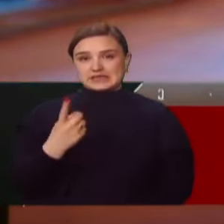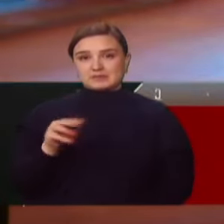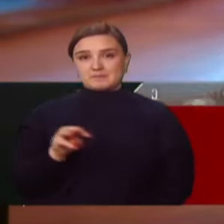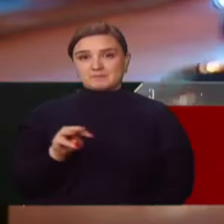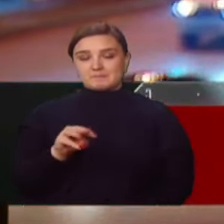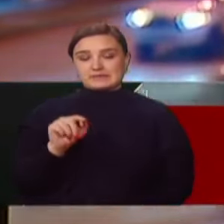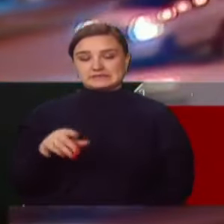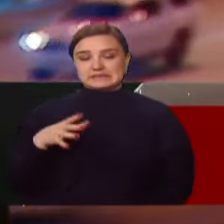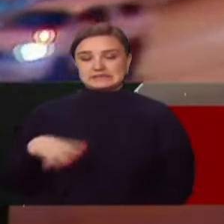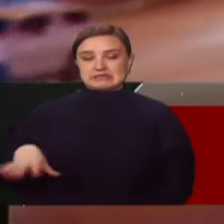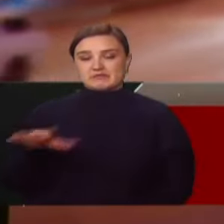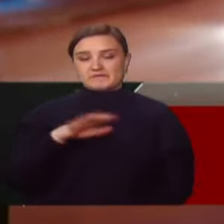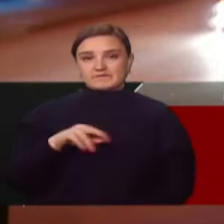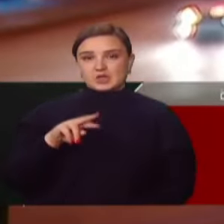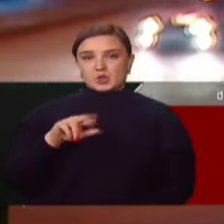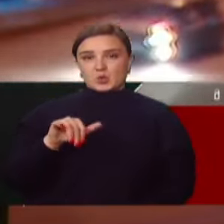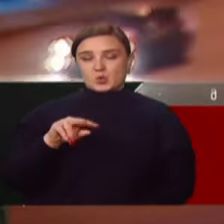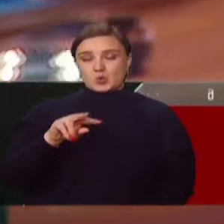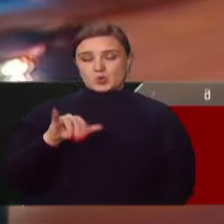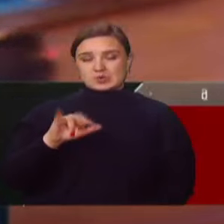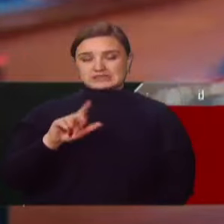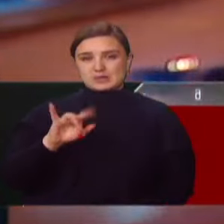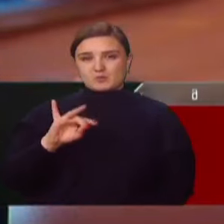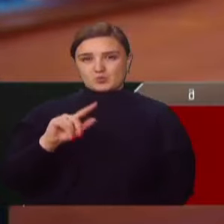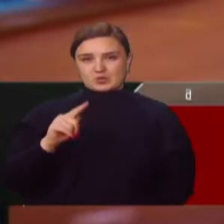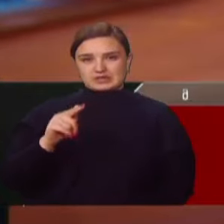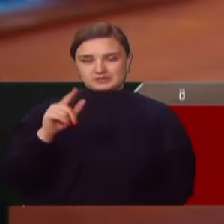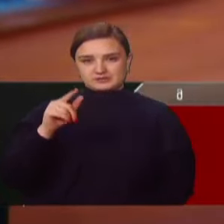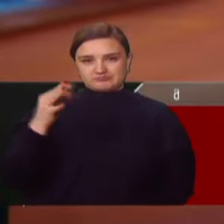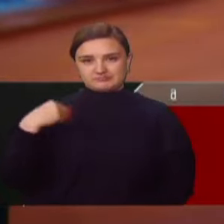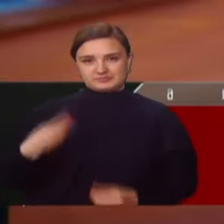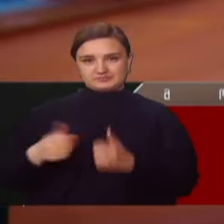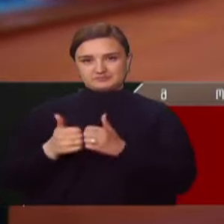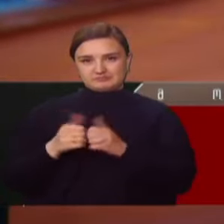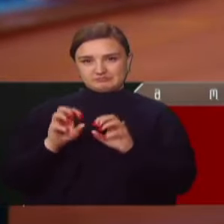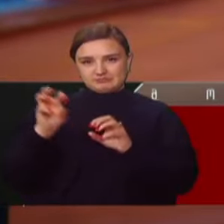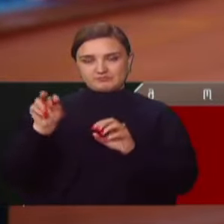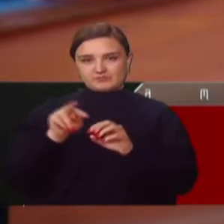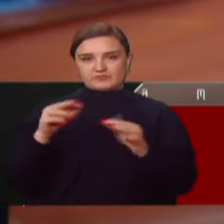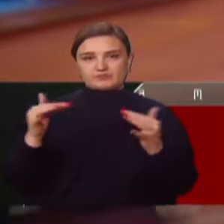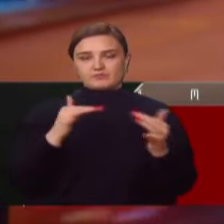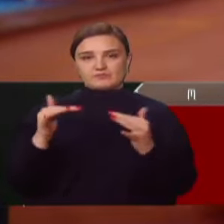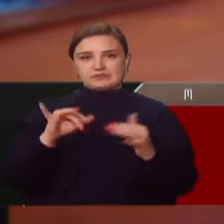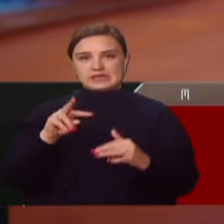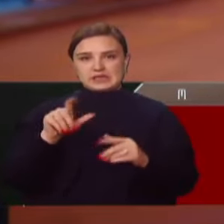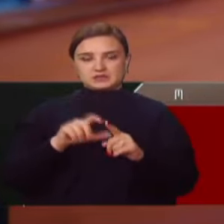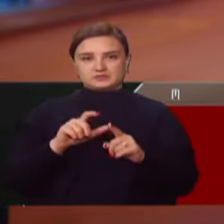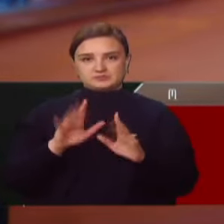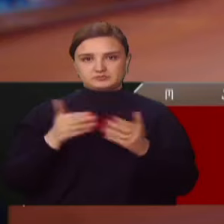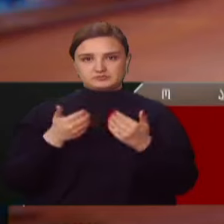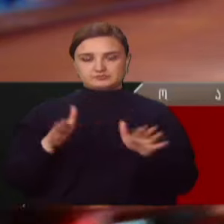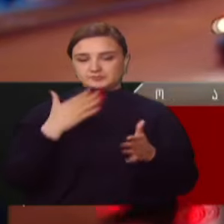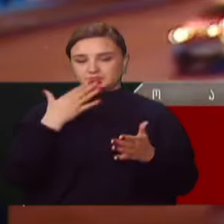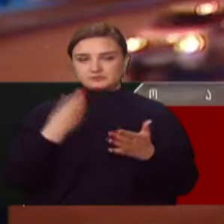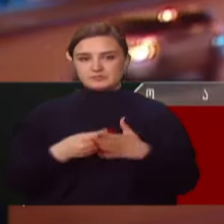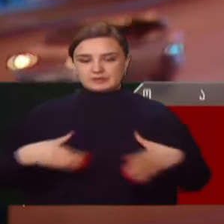მარტს საქართველოსა და ლუქსემბურგის უმნიშვნელოვანეს საფეხბურთო დაპირისპირებას სწორედ ილია თოფურია გახსნის, სადაც ის თავის